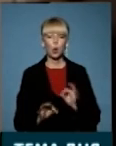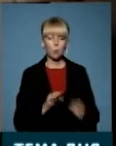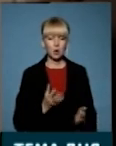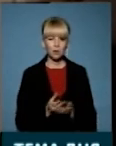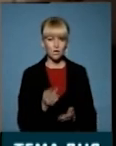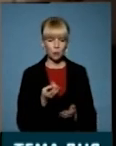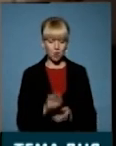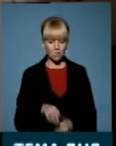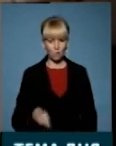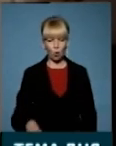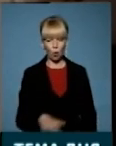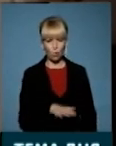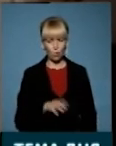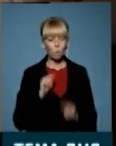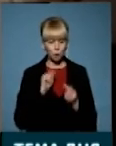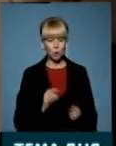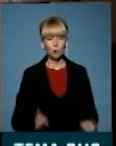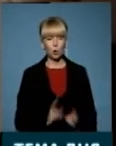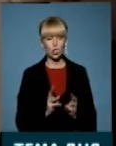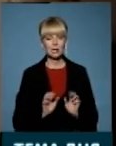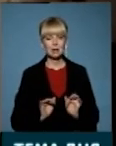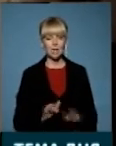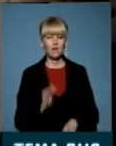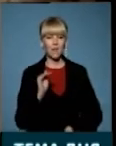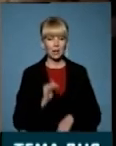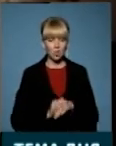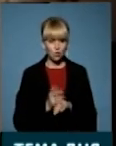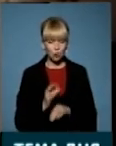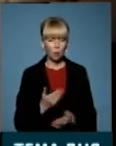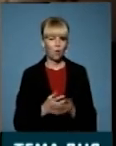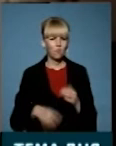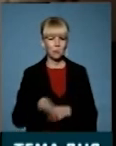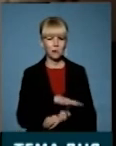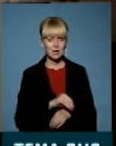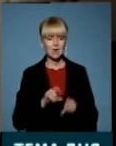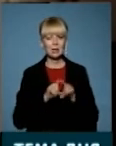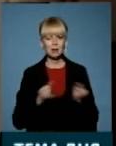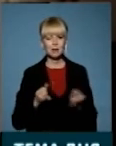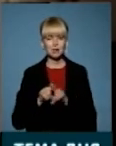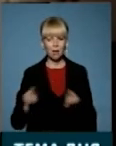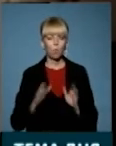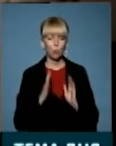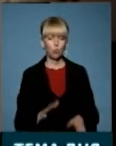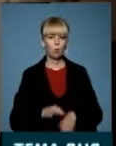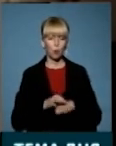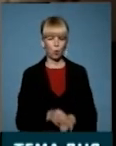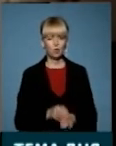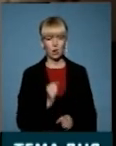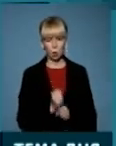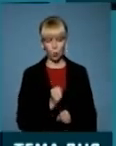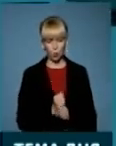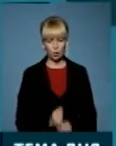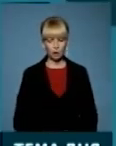фінансування по протипожежних заходах, тому фактично майже у всіх закладах будуть проведені певні